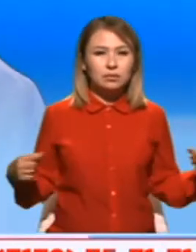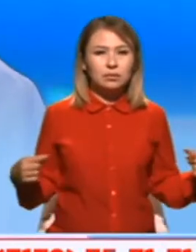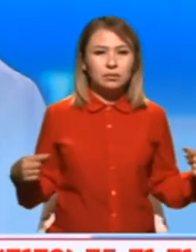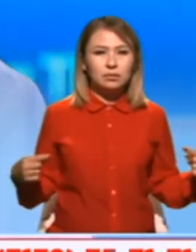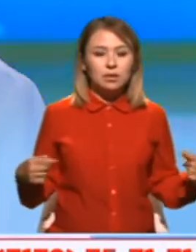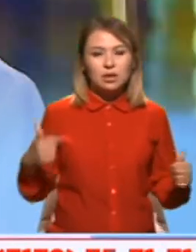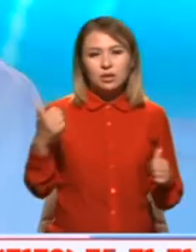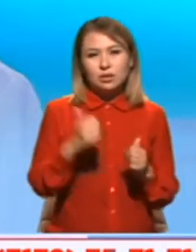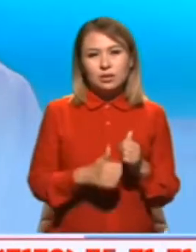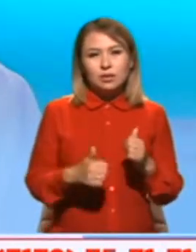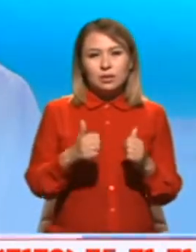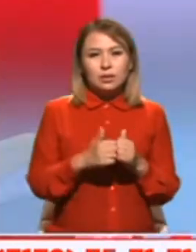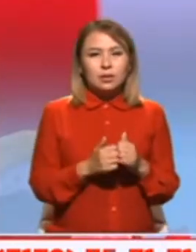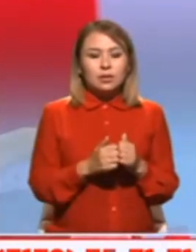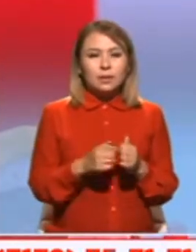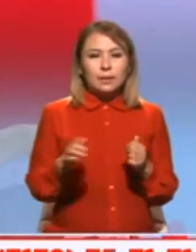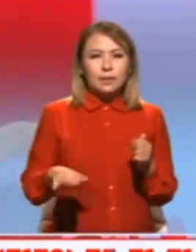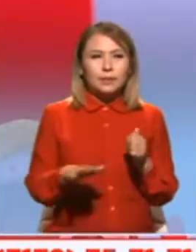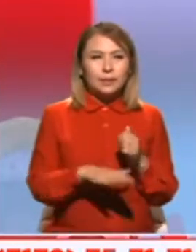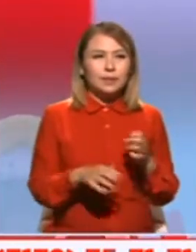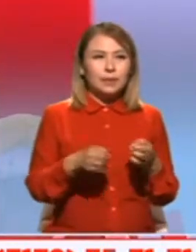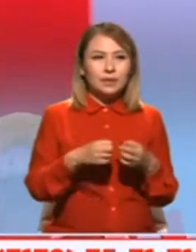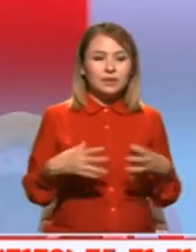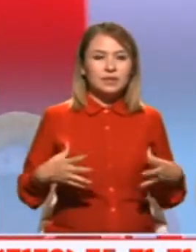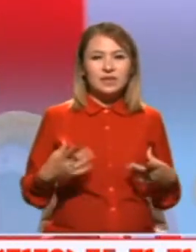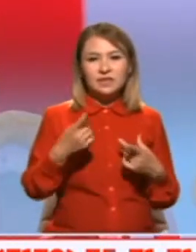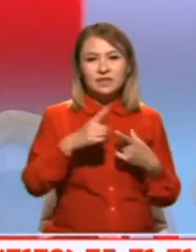жиі аяқтағы ісіну ол қысымға